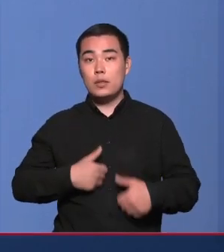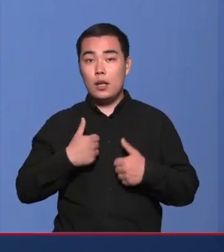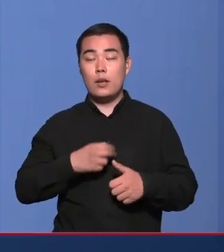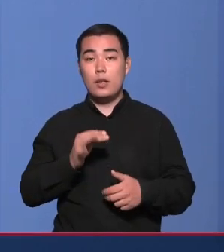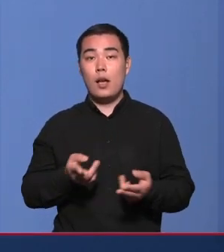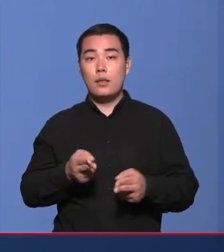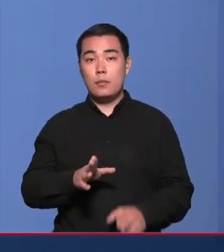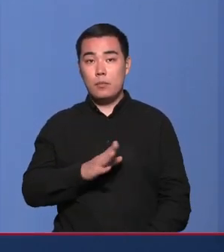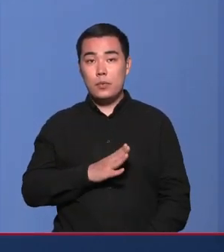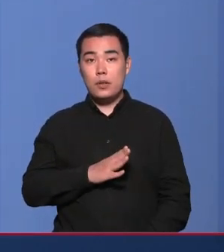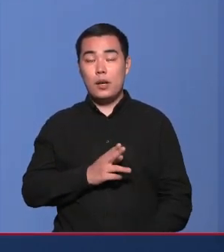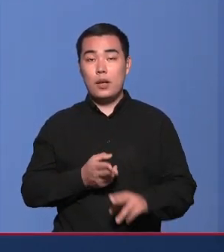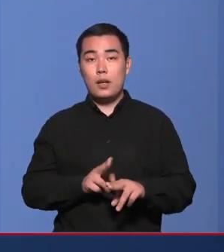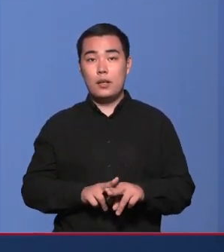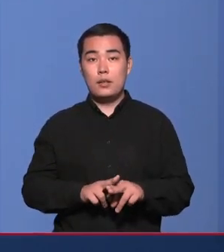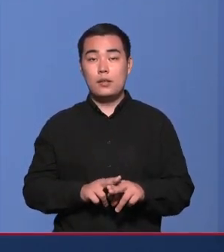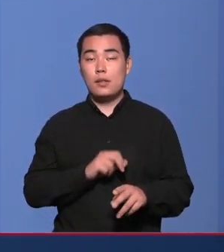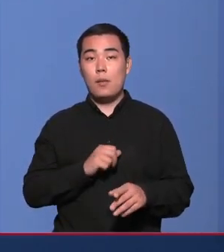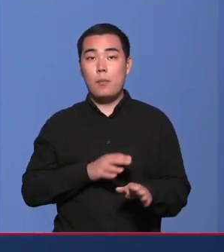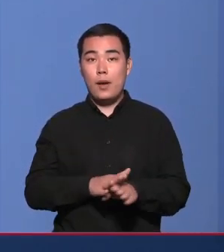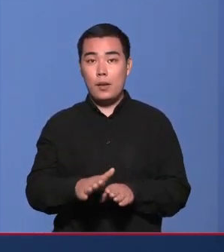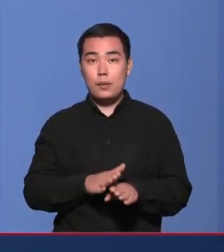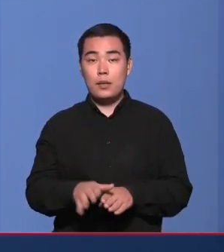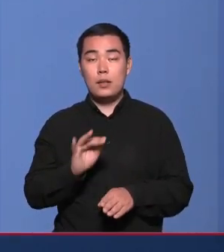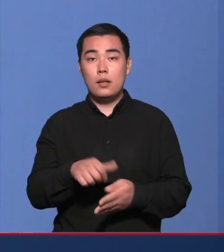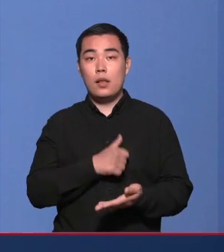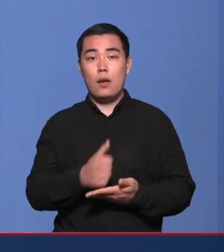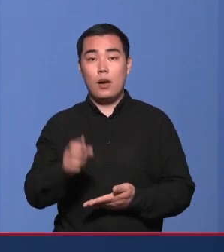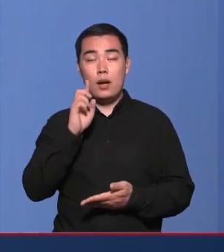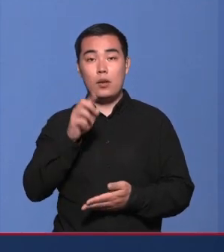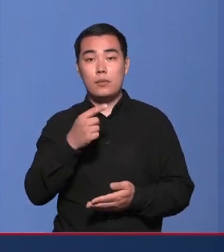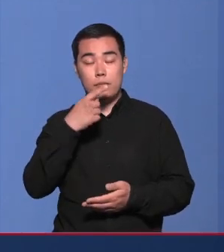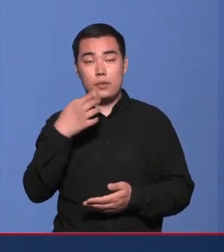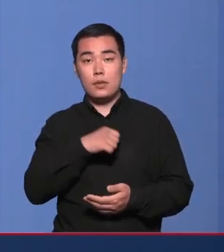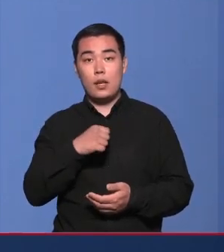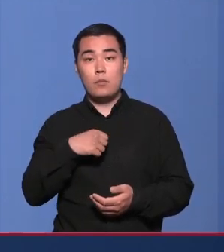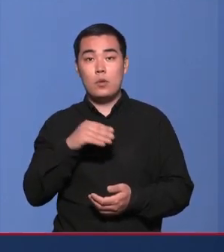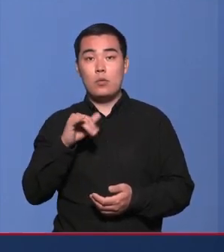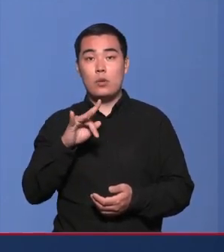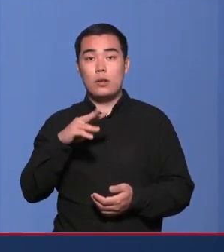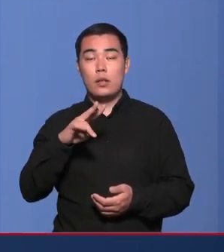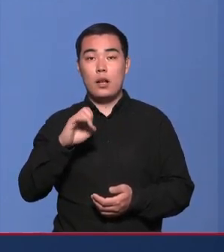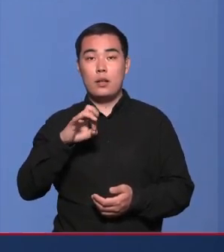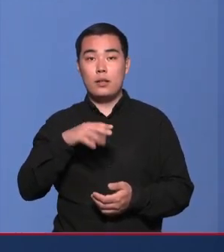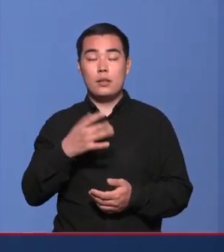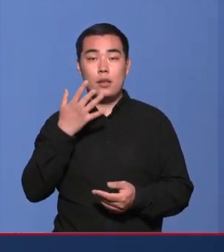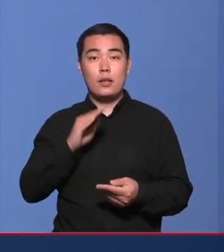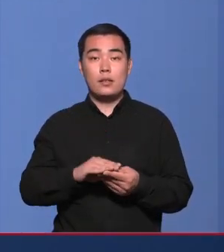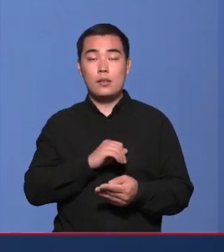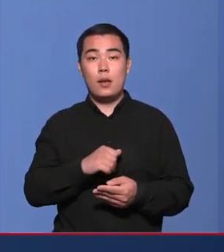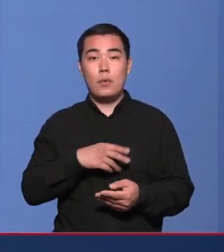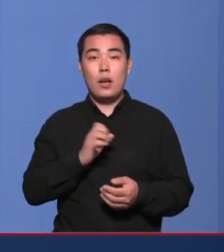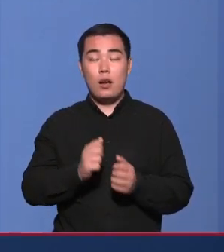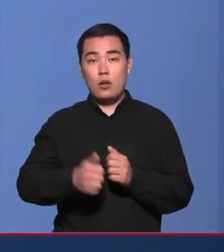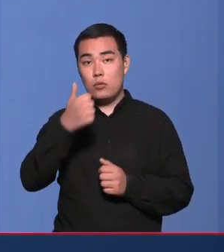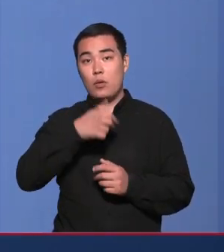күйінде қалатын. Сол олқылықтың орнын толтырып, мемлекет басшысы былтырғы жылдан бастап журналистерге жылда тұрақты түрде осындай